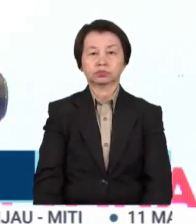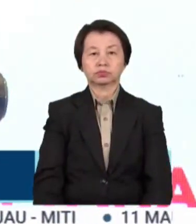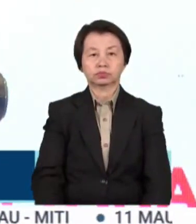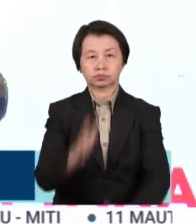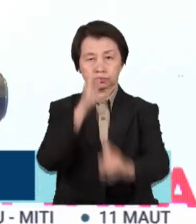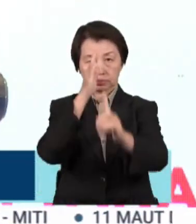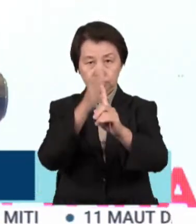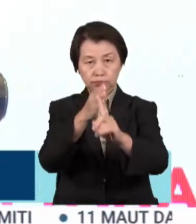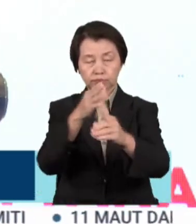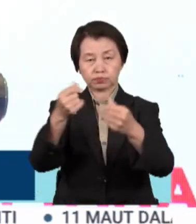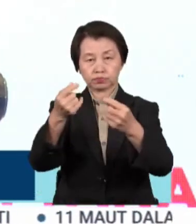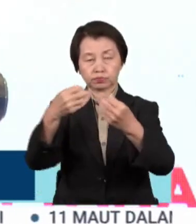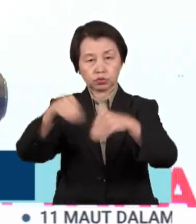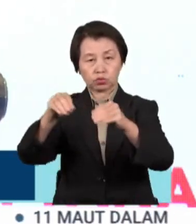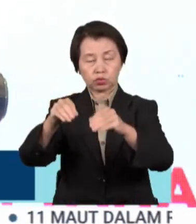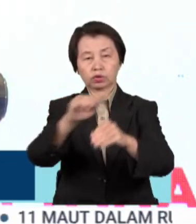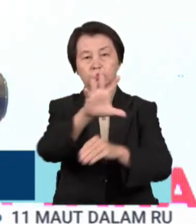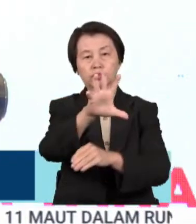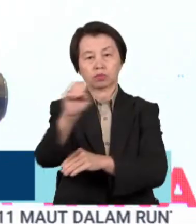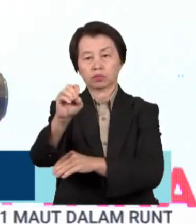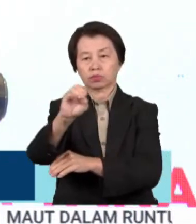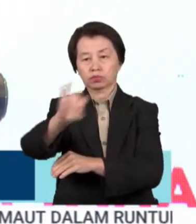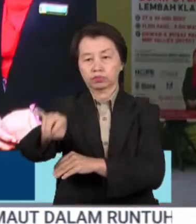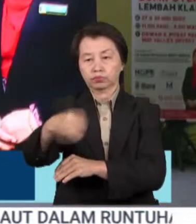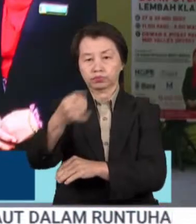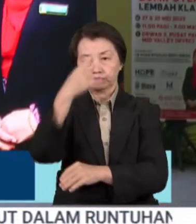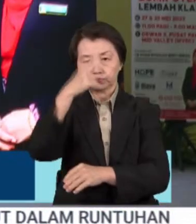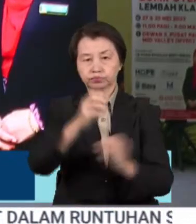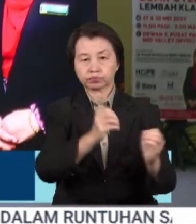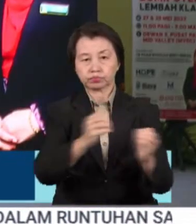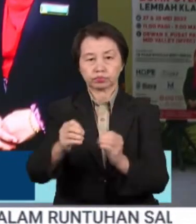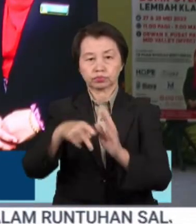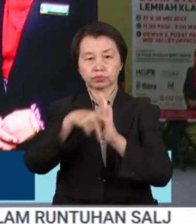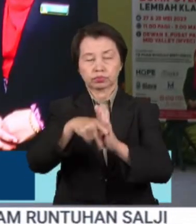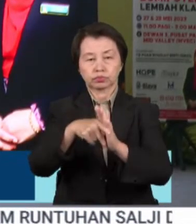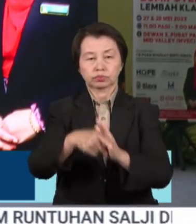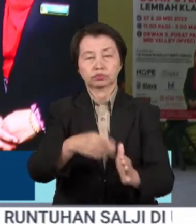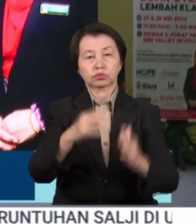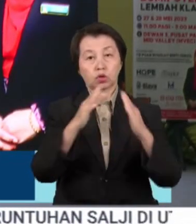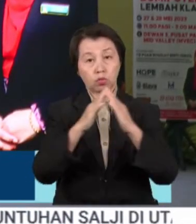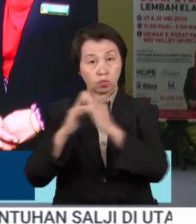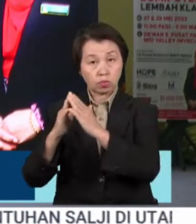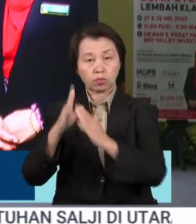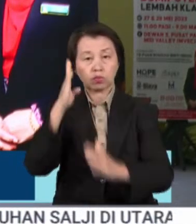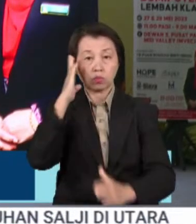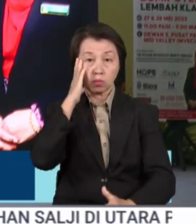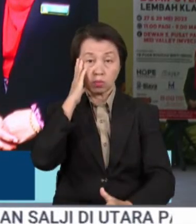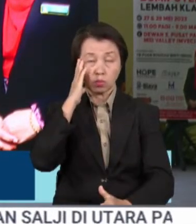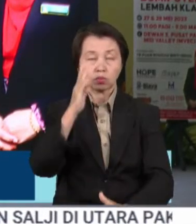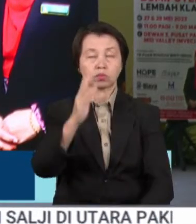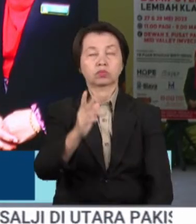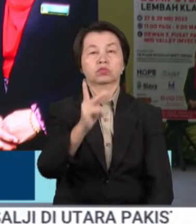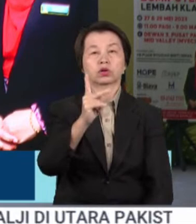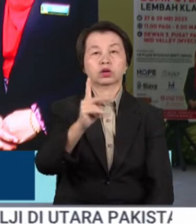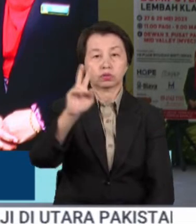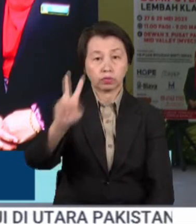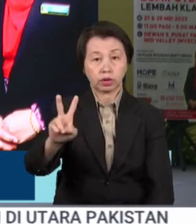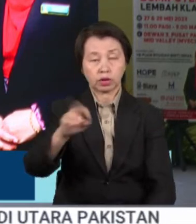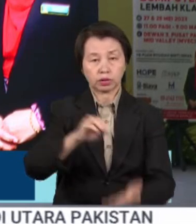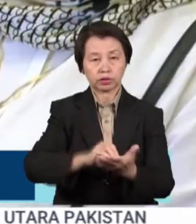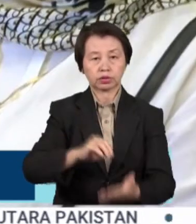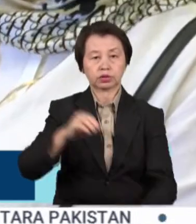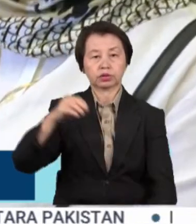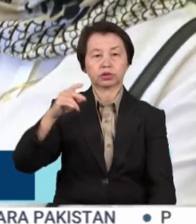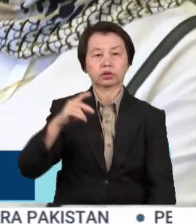Sasaran nilai jualan sebanyak RM50 juta bagi penganjuran pameran Harta Tanah Bumiputera Lembah Kelang